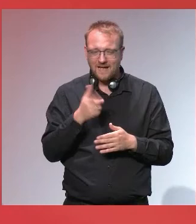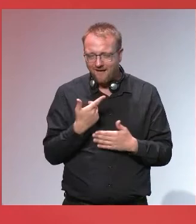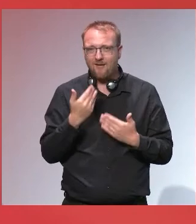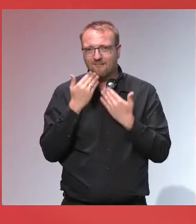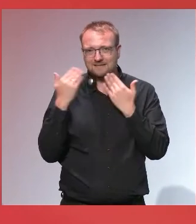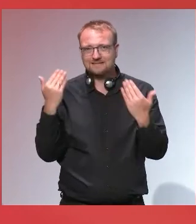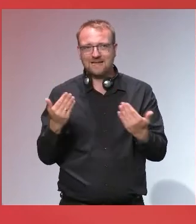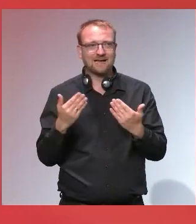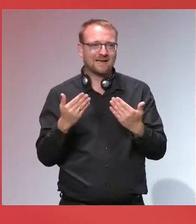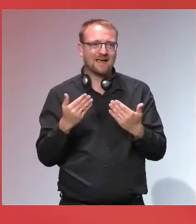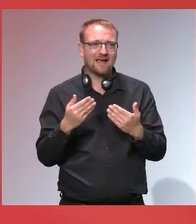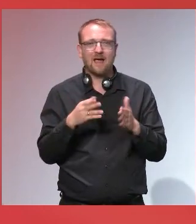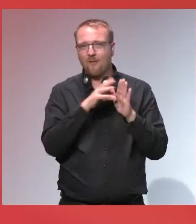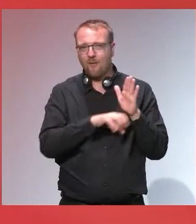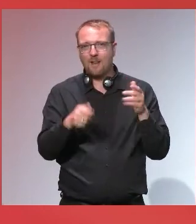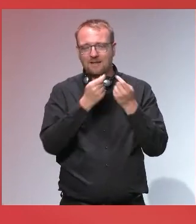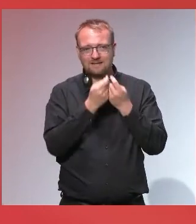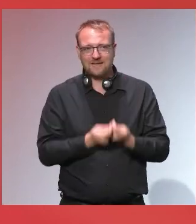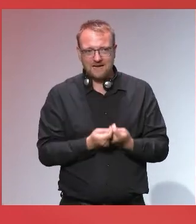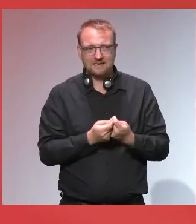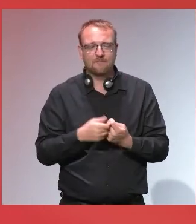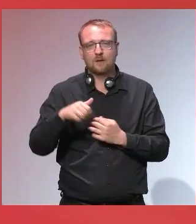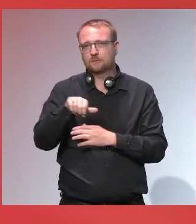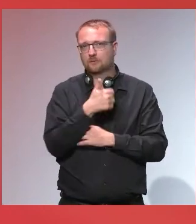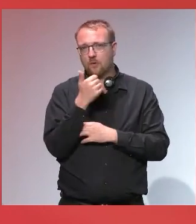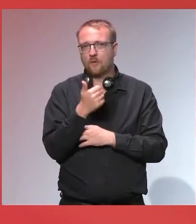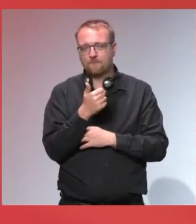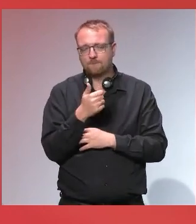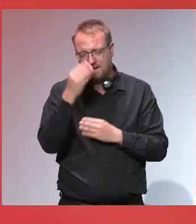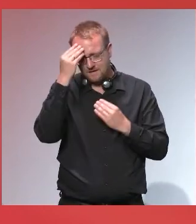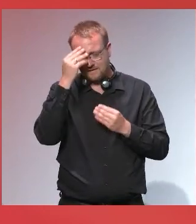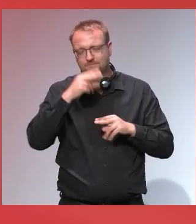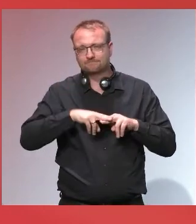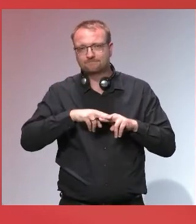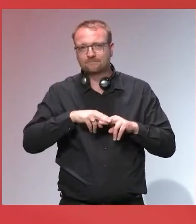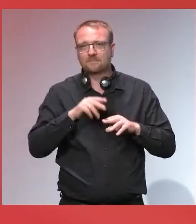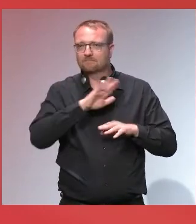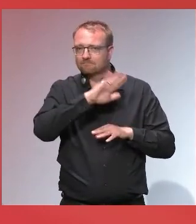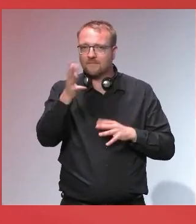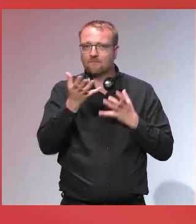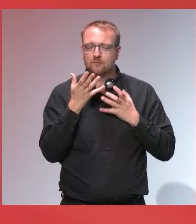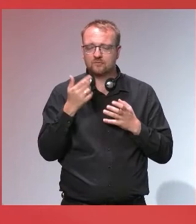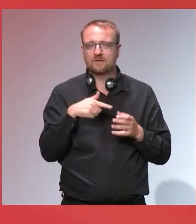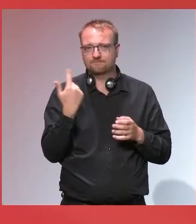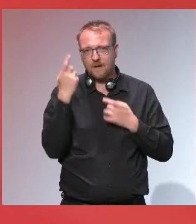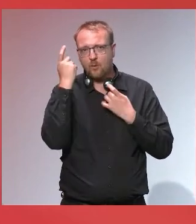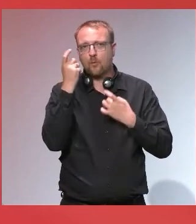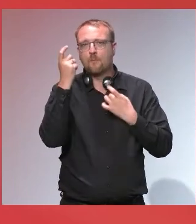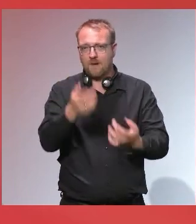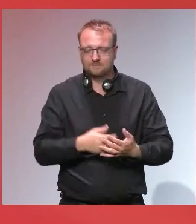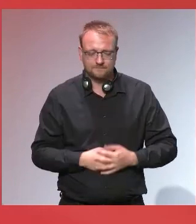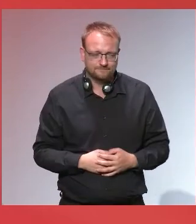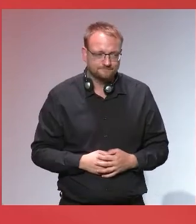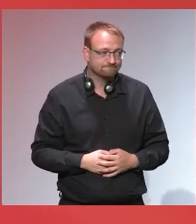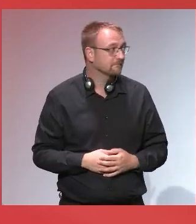die Online-Teilnehmenden. Und nochmal die Versicherung, dass wir uns selbstverständlich um Ihre Anliegen kümmern. Ja, und